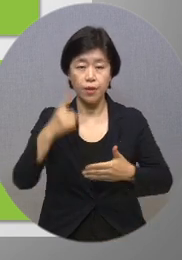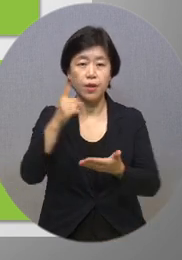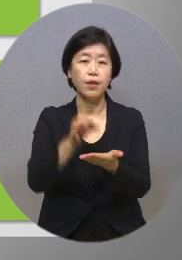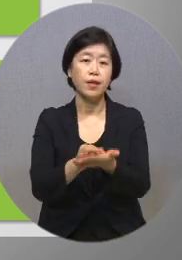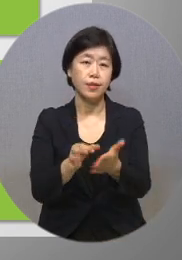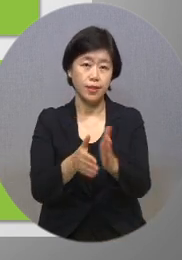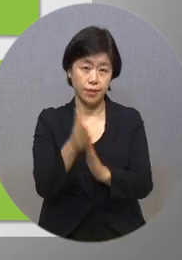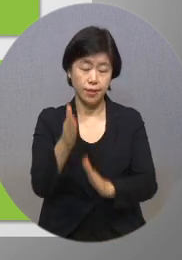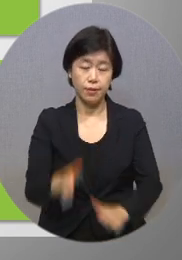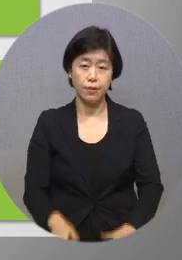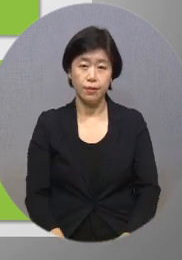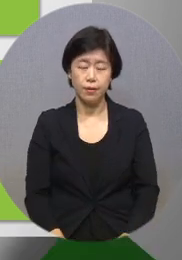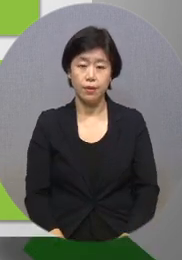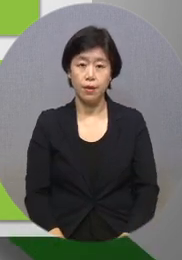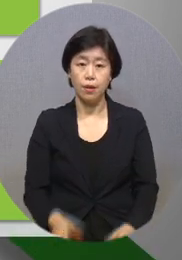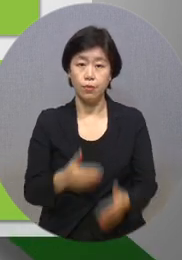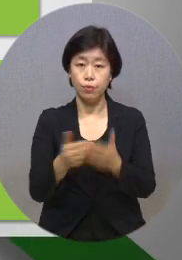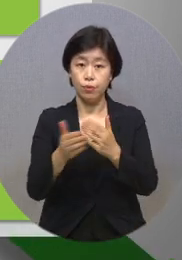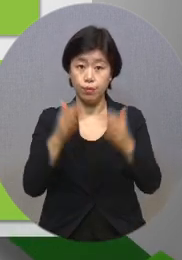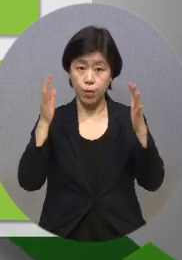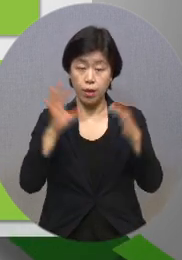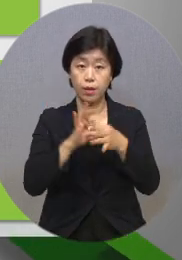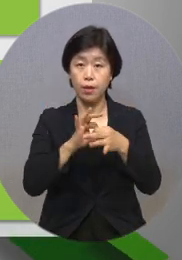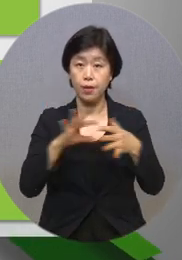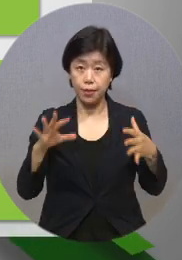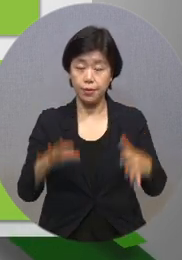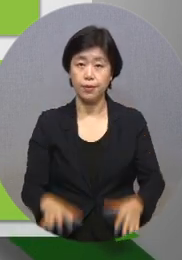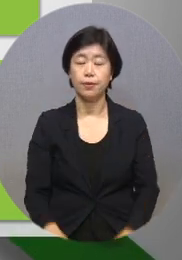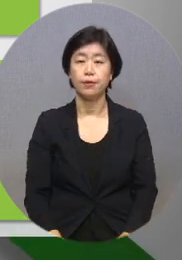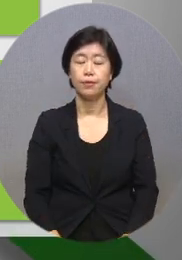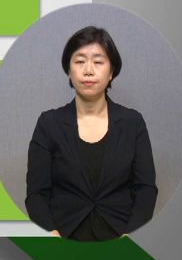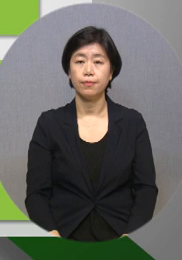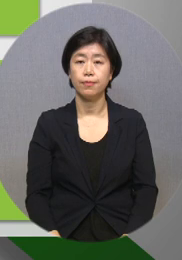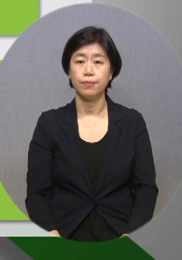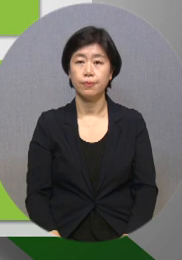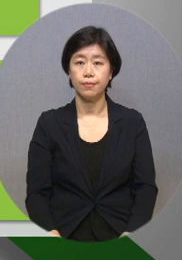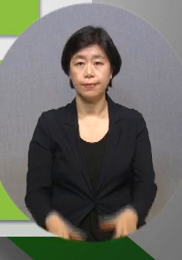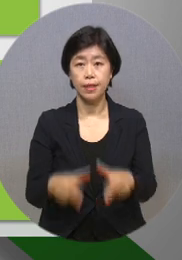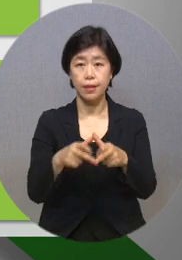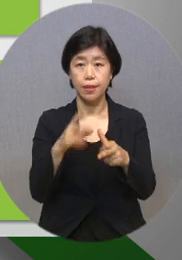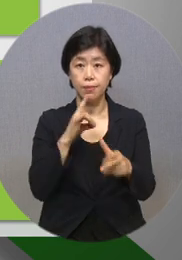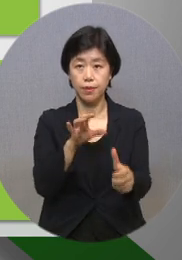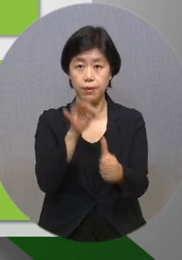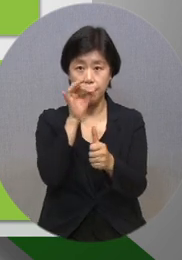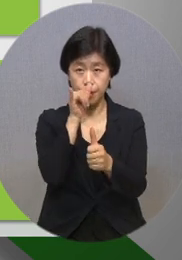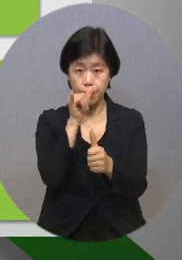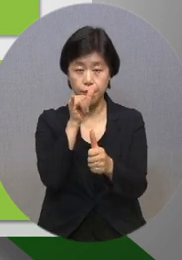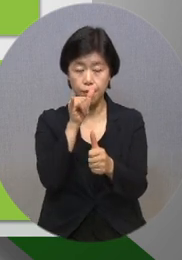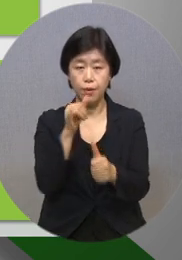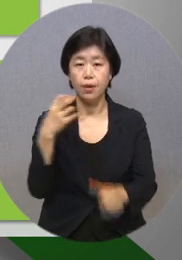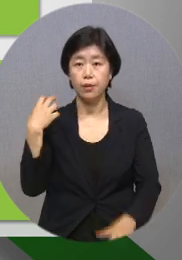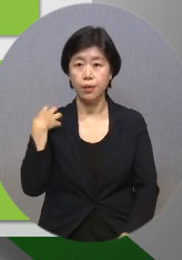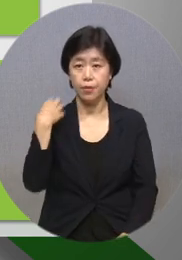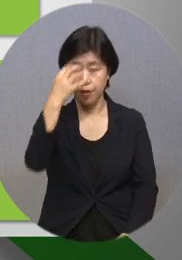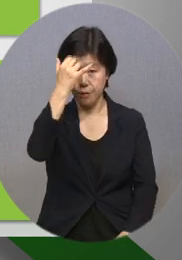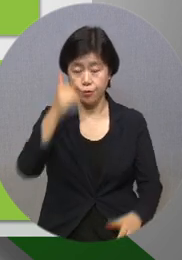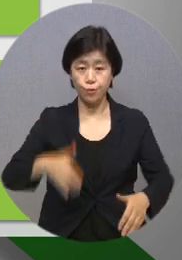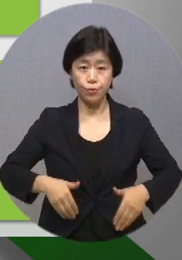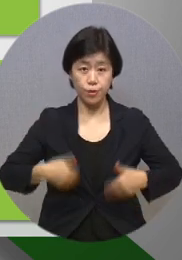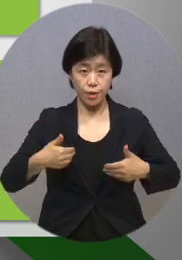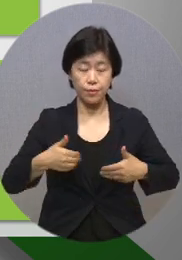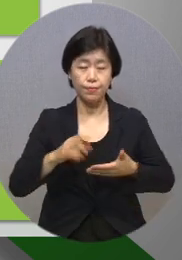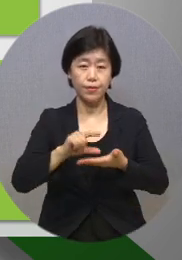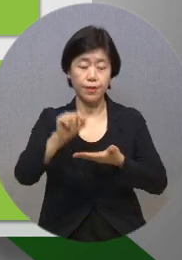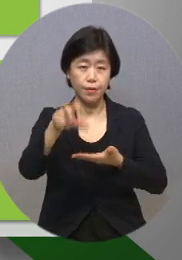천안시입니다. 경력과 학력은 무관하며 상용직을 채용합니다. 장애인만 채용하며 담당지사는